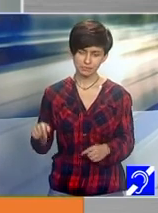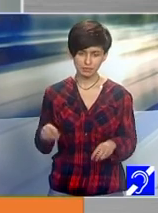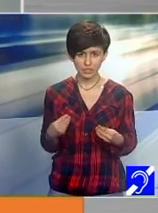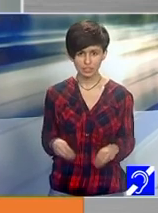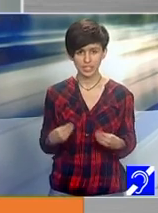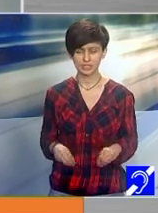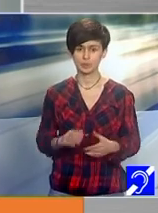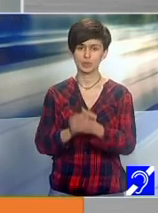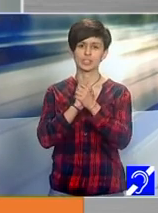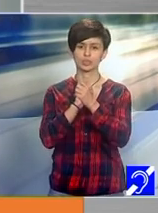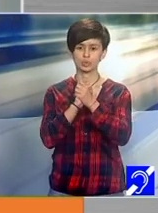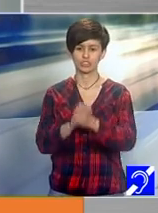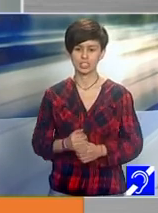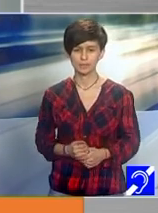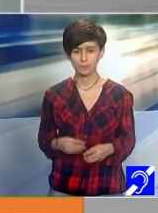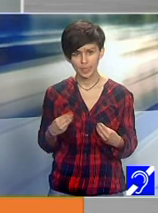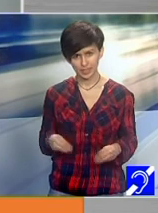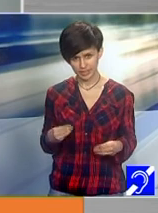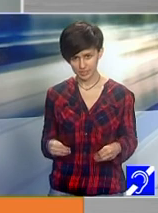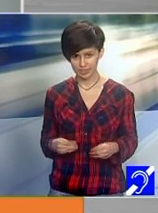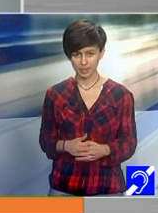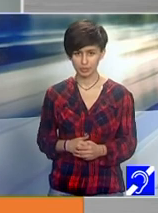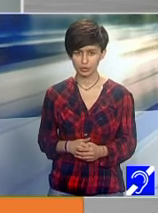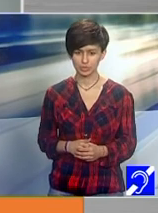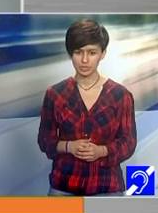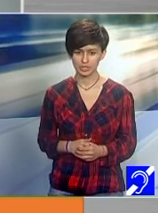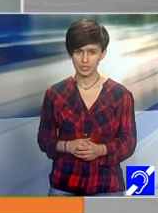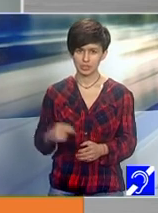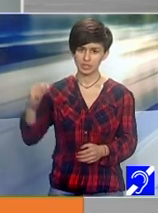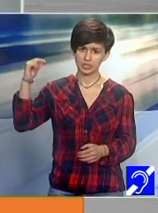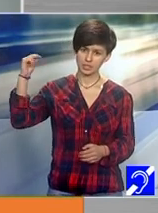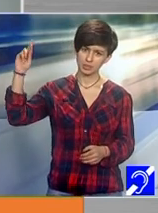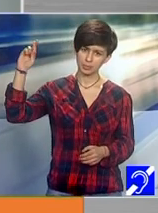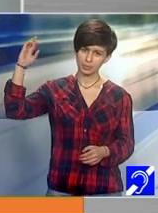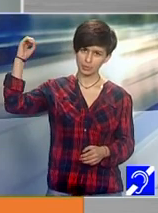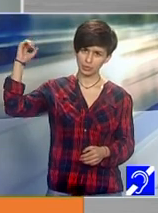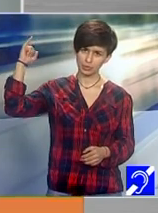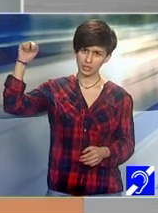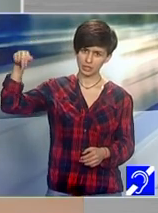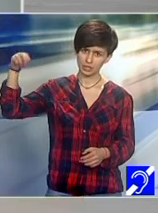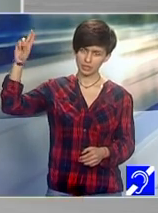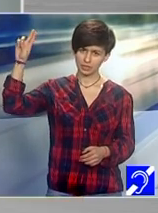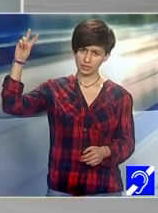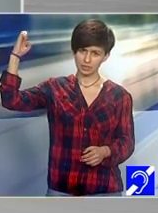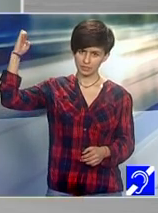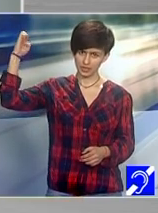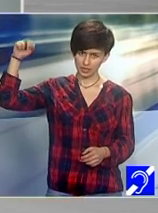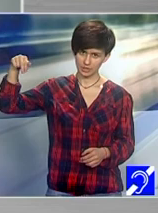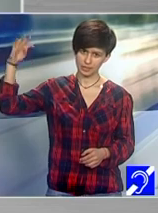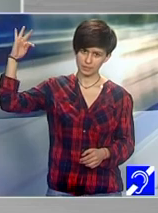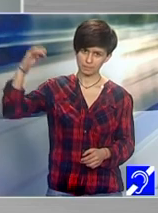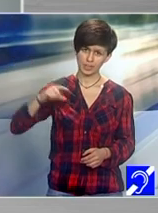exemple de succes. De exemplu, în ProInvent și în acest an, ca și în anii din urmă, este prezentă firma